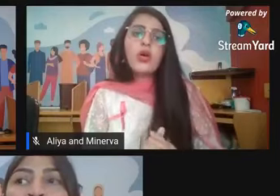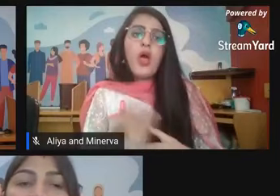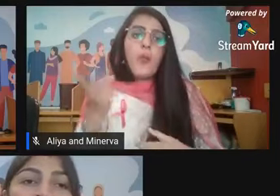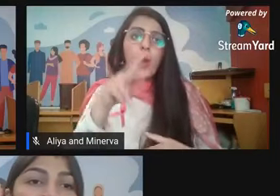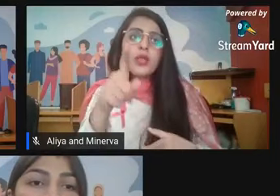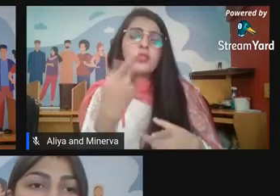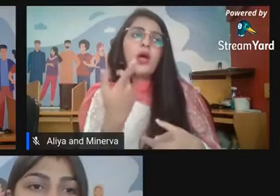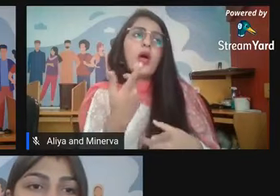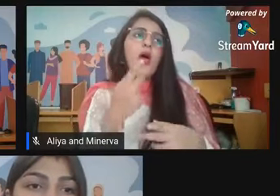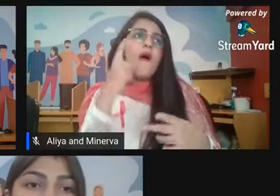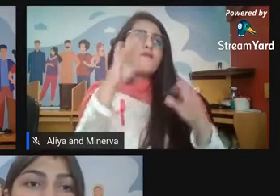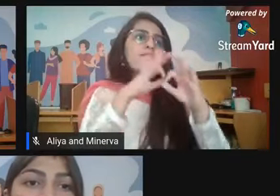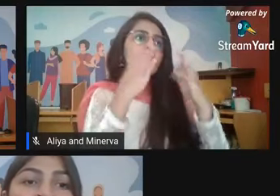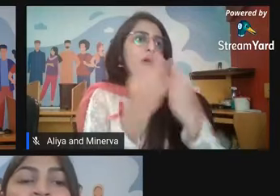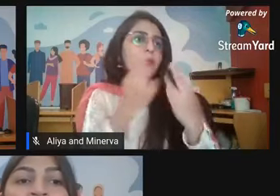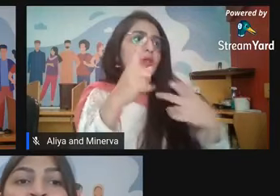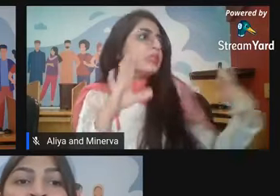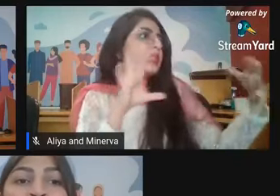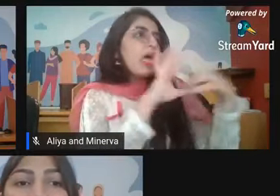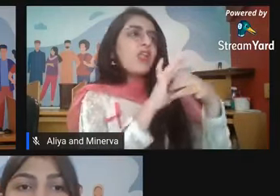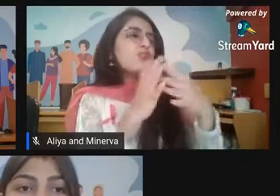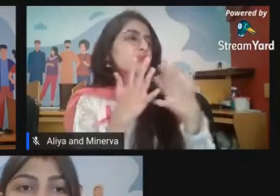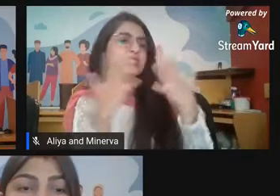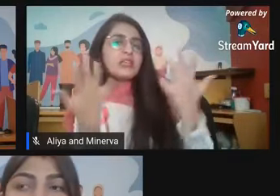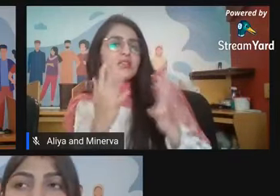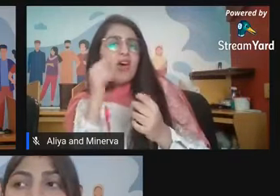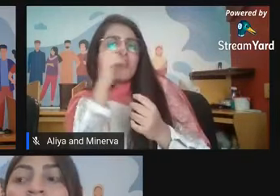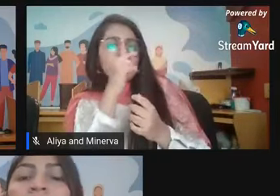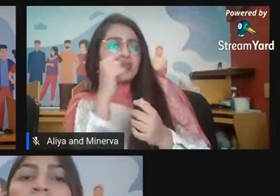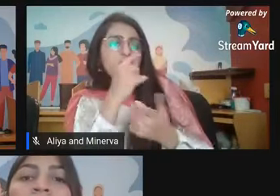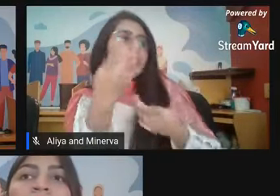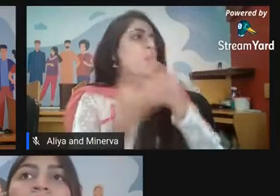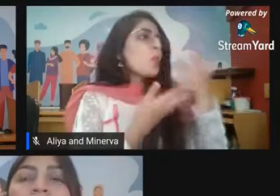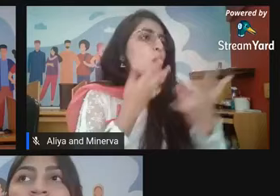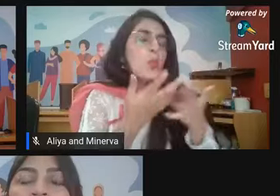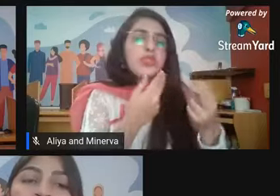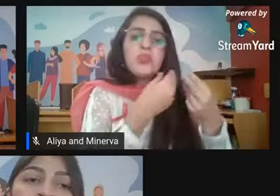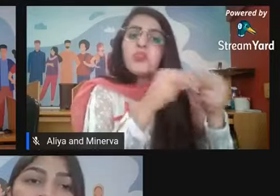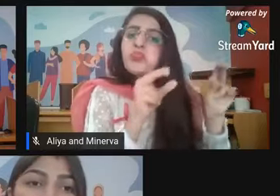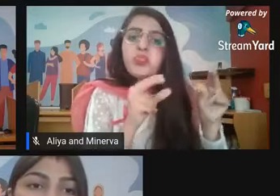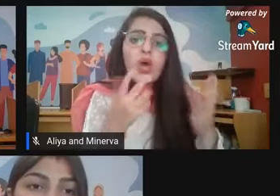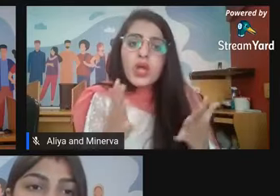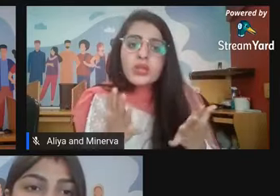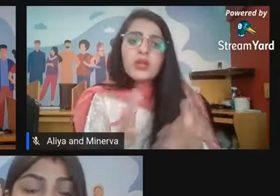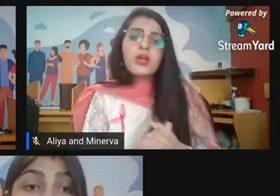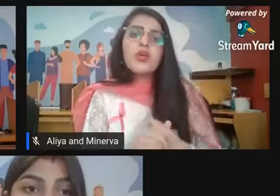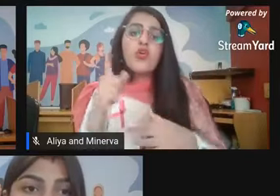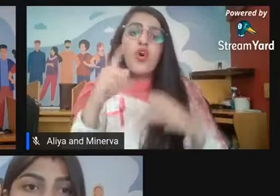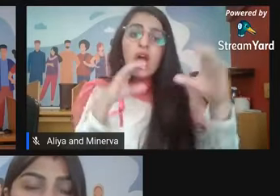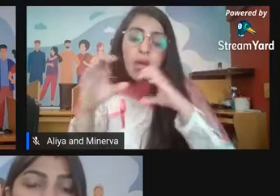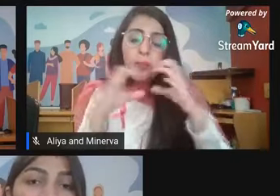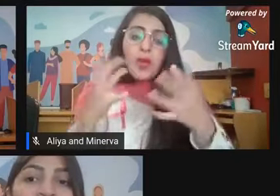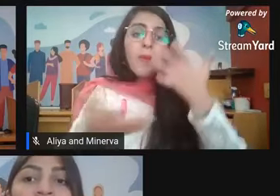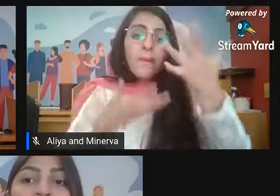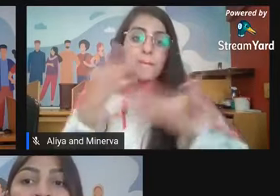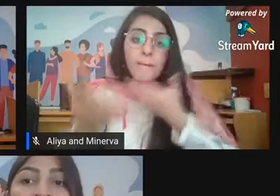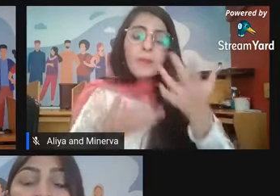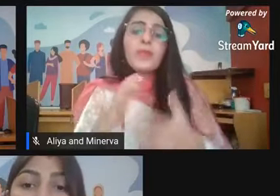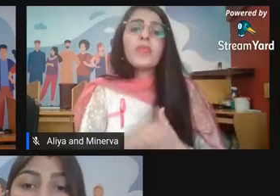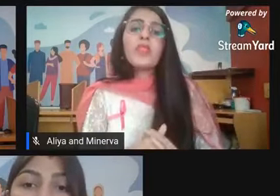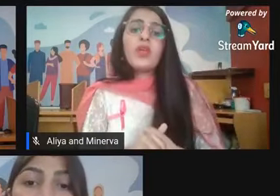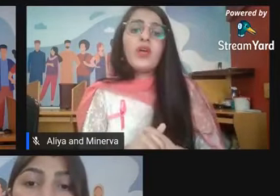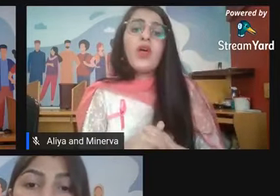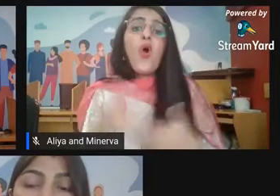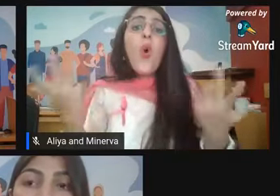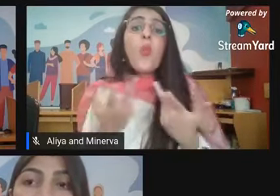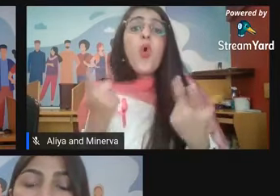अपने parents से जिनके relationship अच्छे नहीं होते, they can't even be open about them because यहाँ पे ये सारे discussions are considered a taboo. So